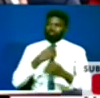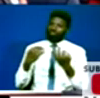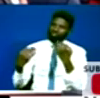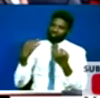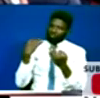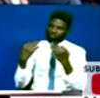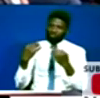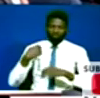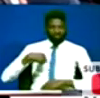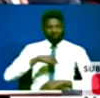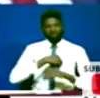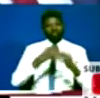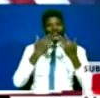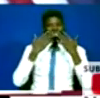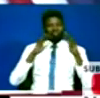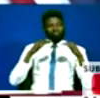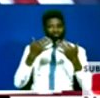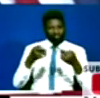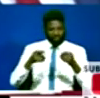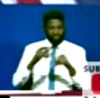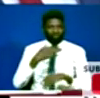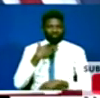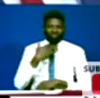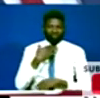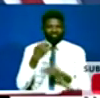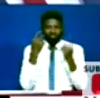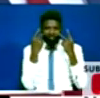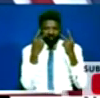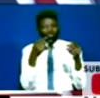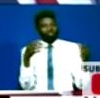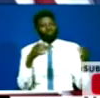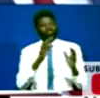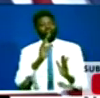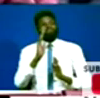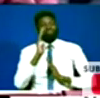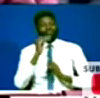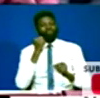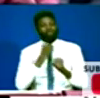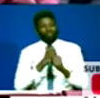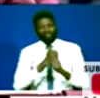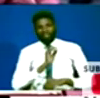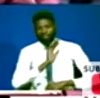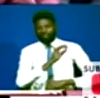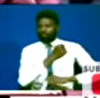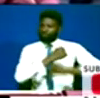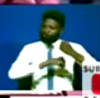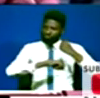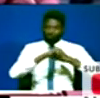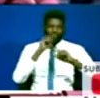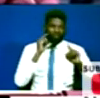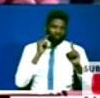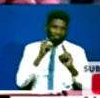kuona vikosi vyetu vya usalama wa nchi vikifanya kazi kulinda maisha na